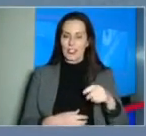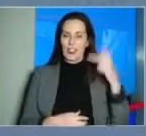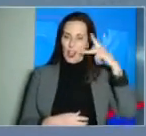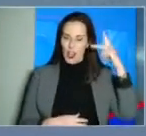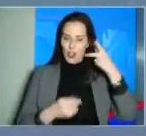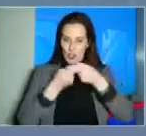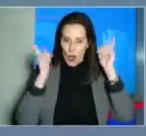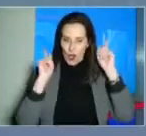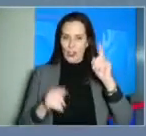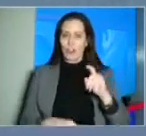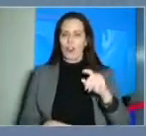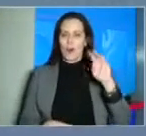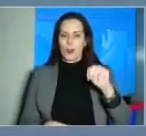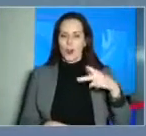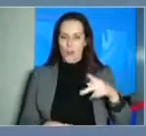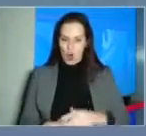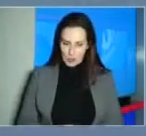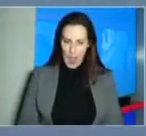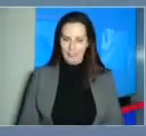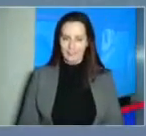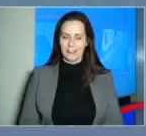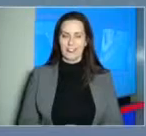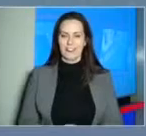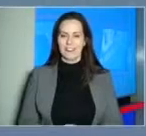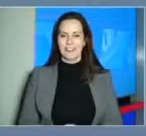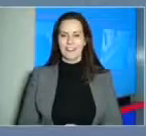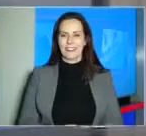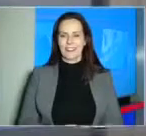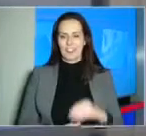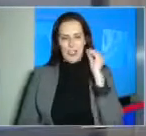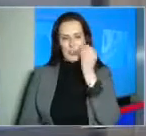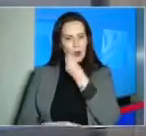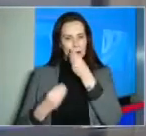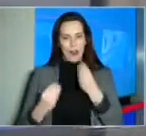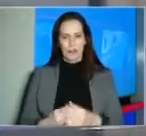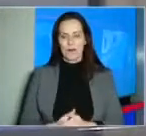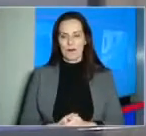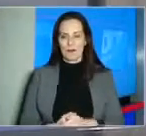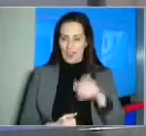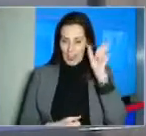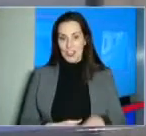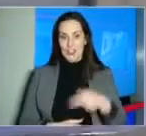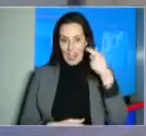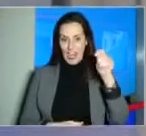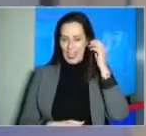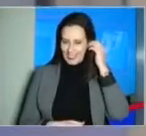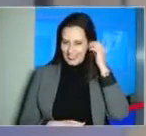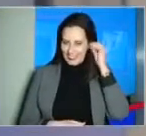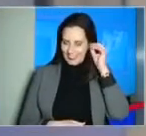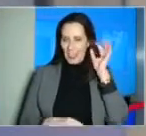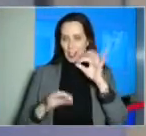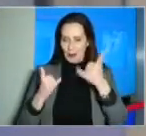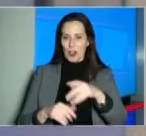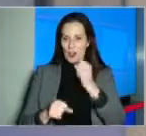משה פוקסמן, ואנחנו אומרים לו צהריים טובים. איש יקר, כי אתה בונה בימים האלה ממש